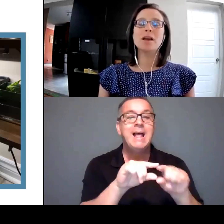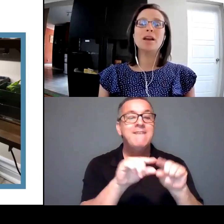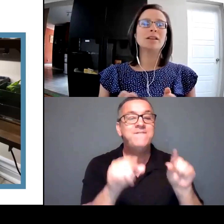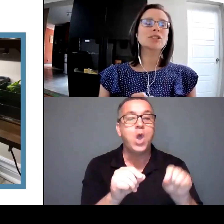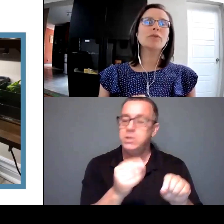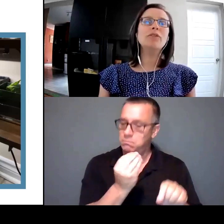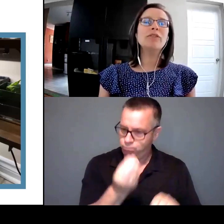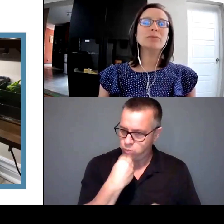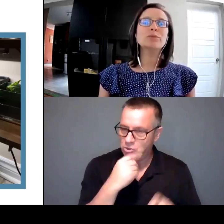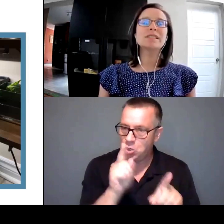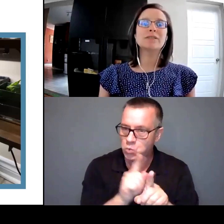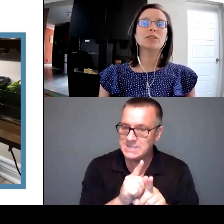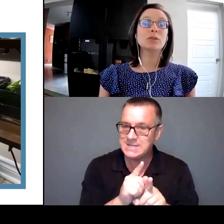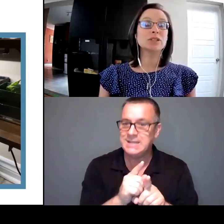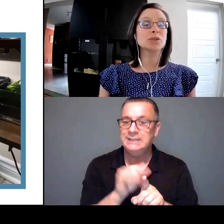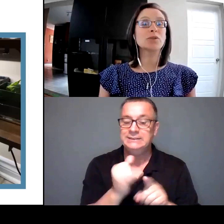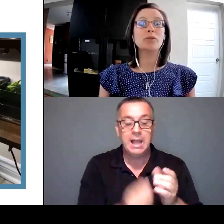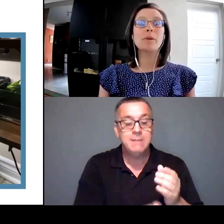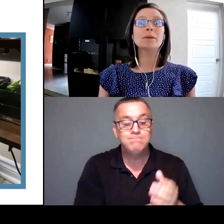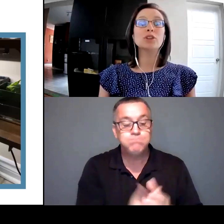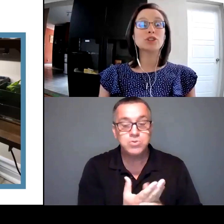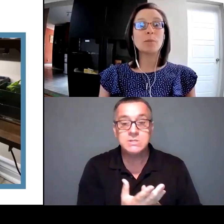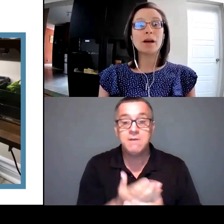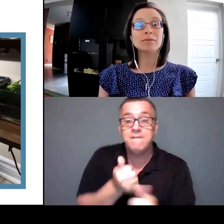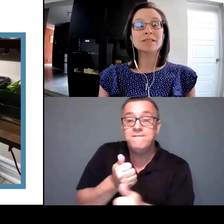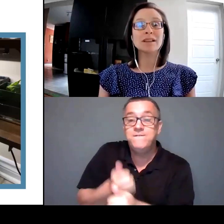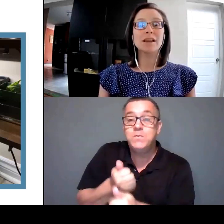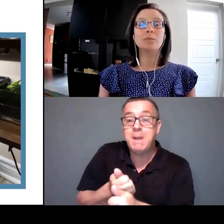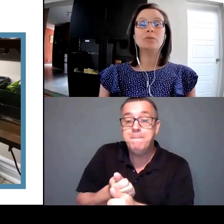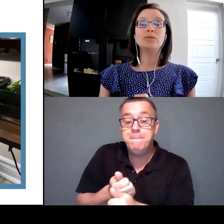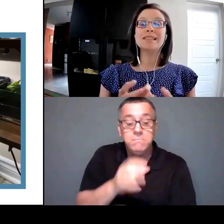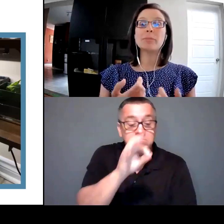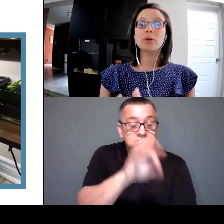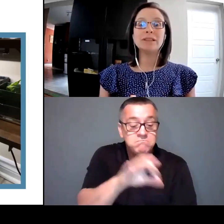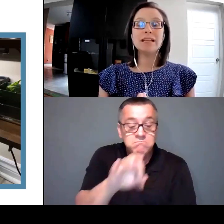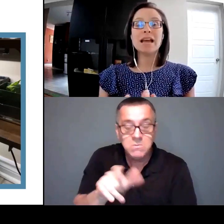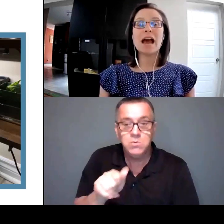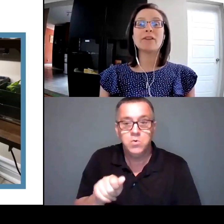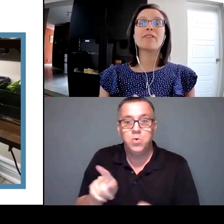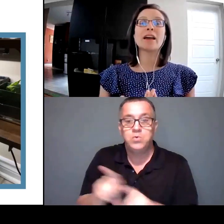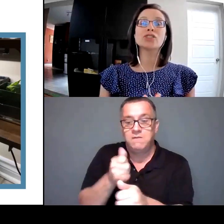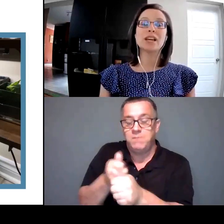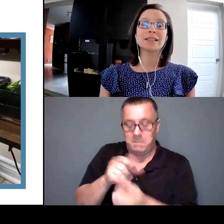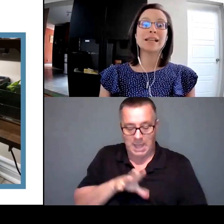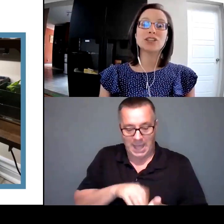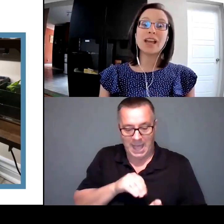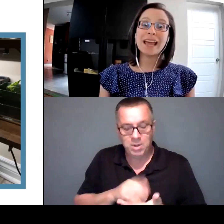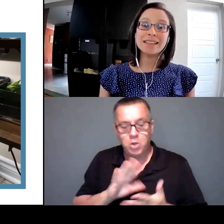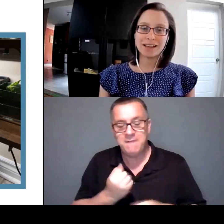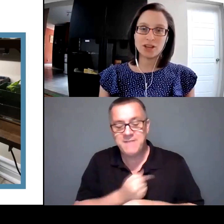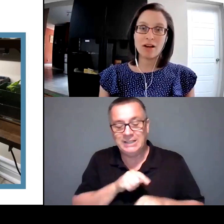comestibles. Lorsque vous faites pousser votre nourriture vous-même de semences, puis vous apprenez à faire du